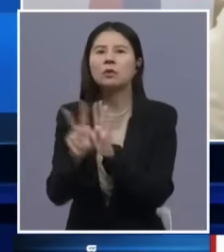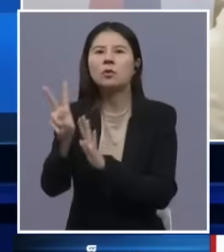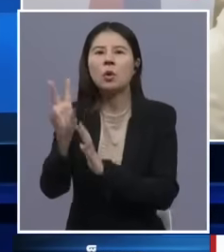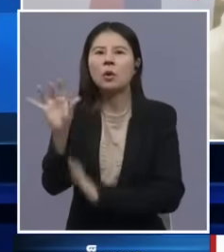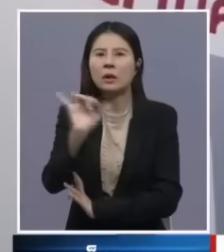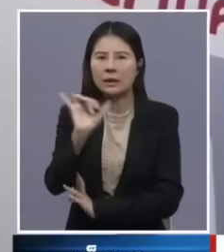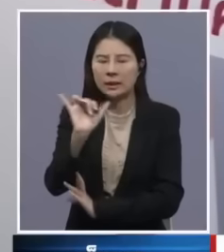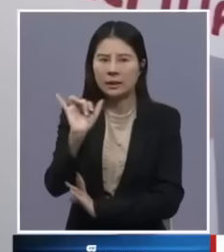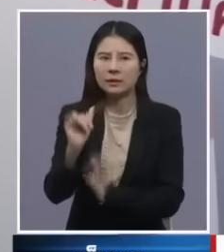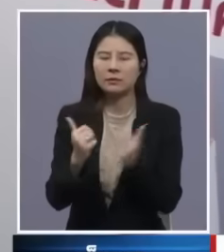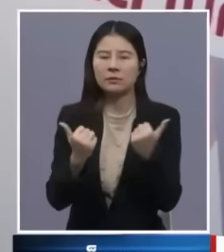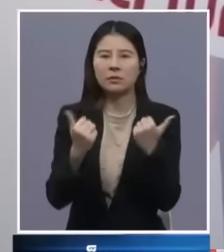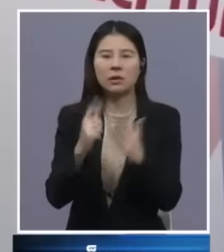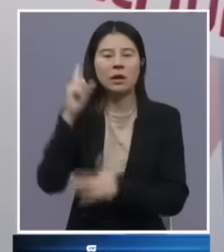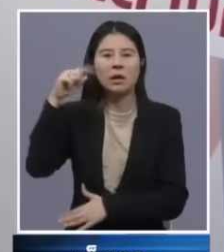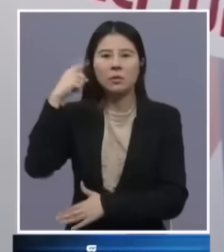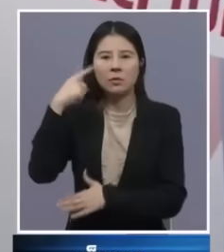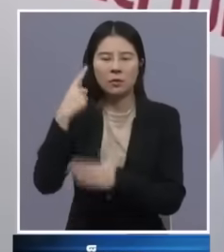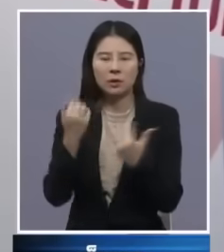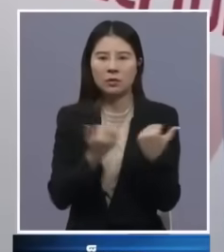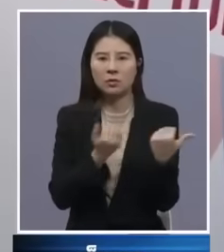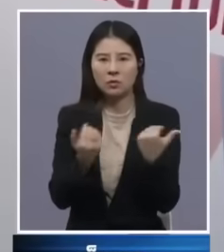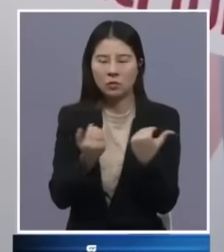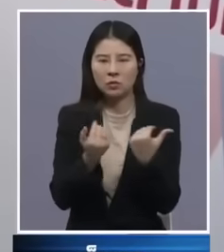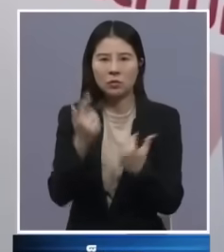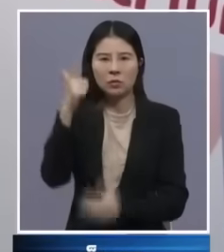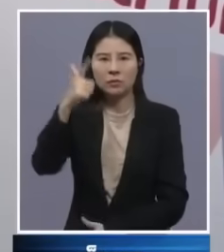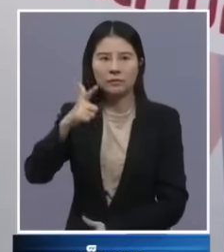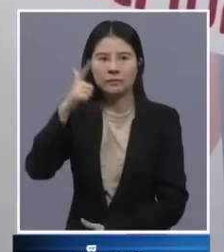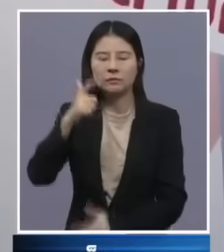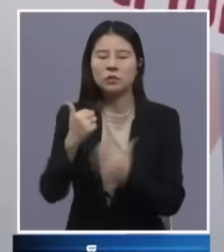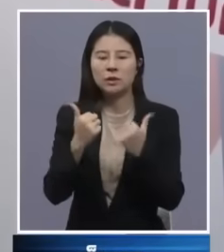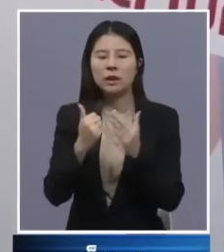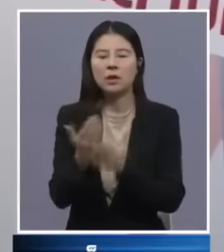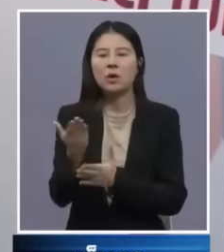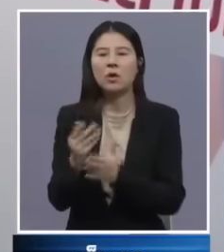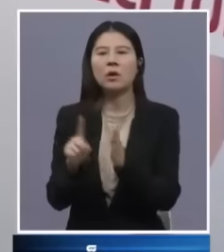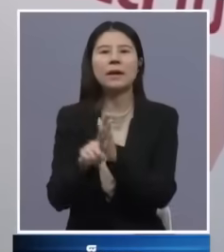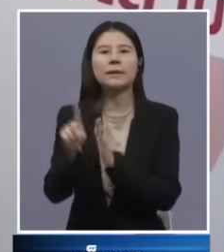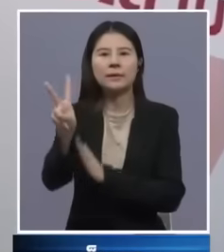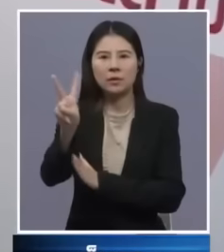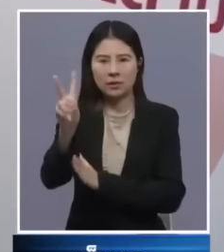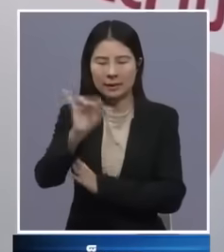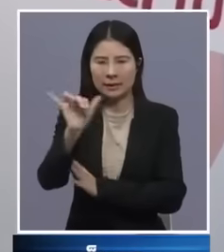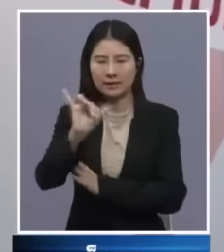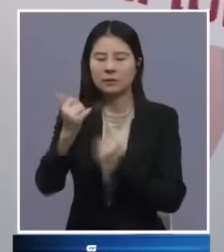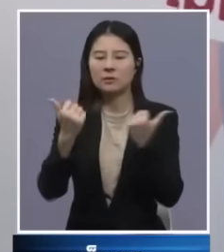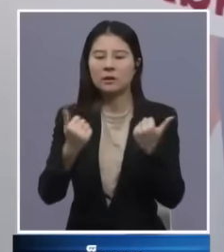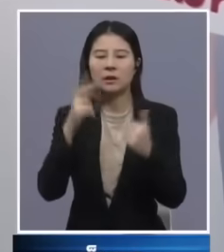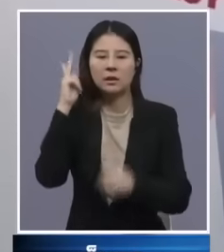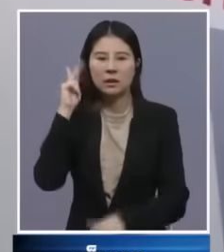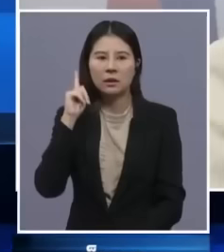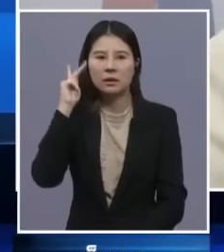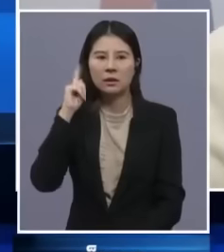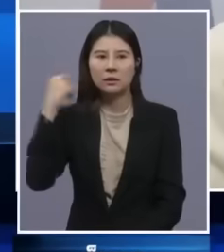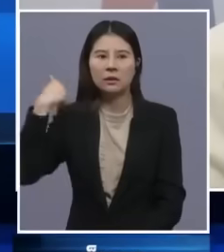เหมือนกับที่คุณอุ๊งอิ๊งพูดนะว่าไม่ได้มีการยื่นขอพระราชทานอภัยโทษรอบที่2แต่ว่าคือตามกระแสข่าวที่ออกมาก็คือว่